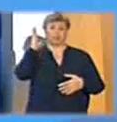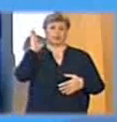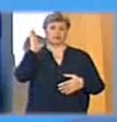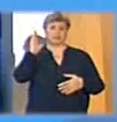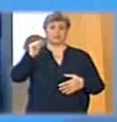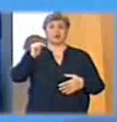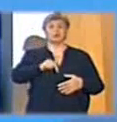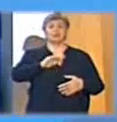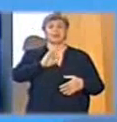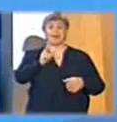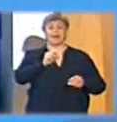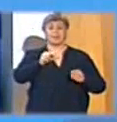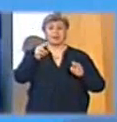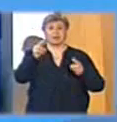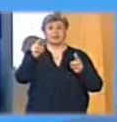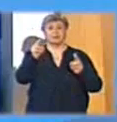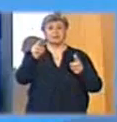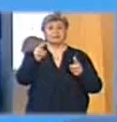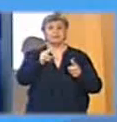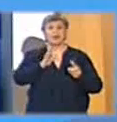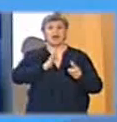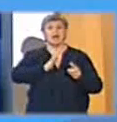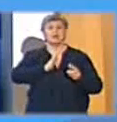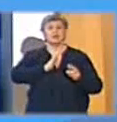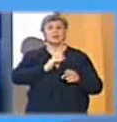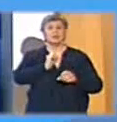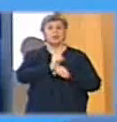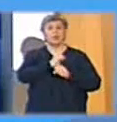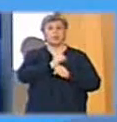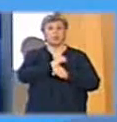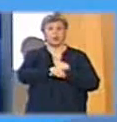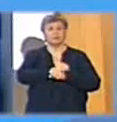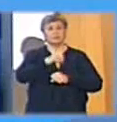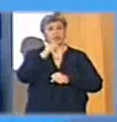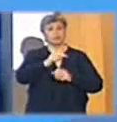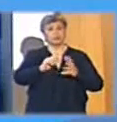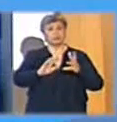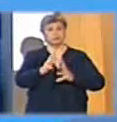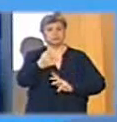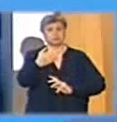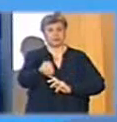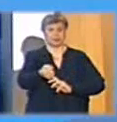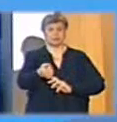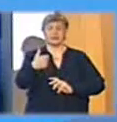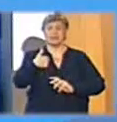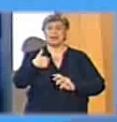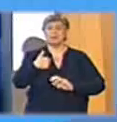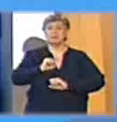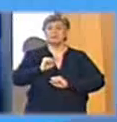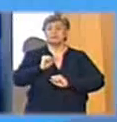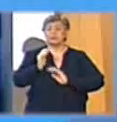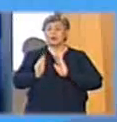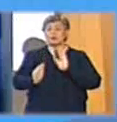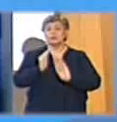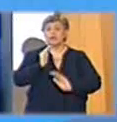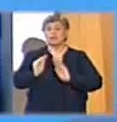από το εργασιακό κόστος εξαρτάται η ανάπτυξη, ακριβώς το αντίθετο. Επομένως, θα προστατεύσουμε με όλες μας τις δυνάμεις τα